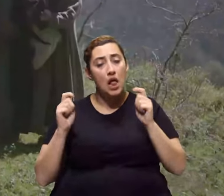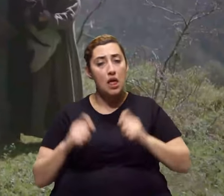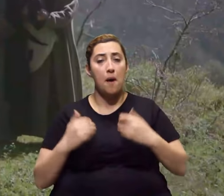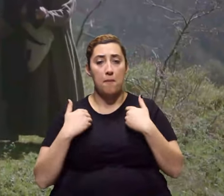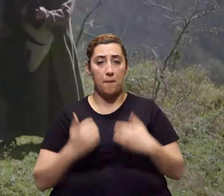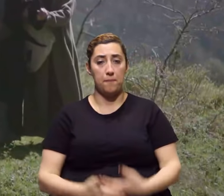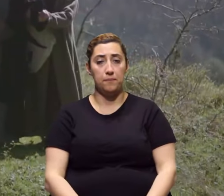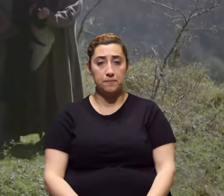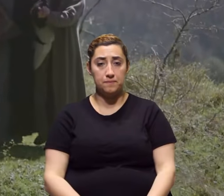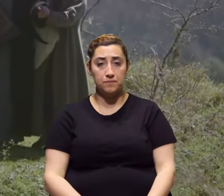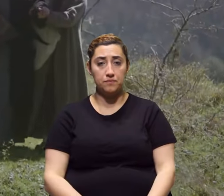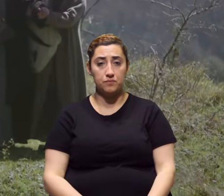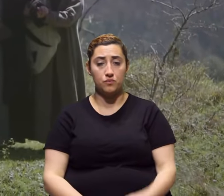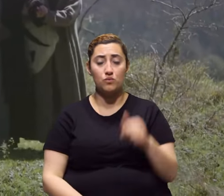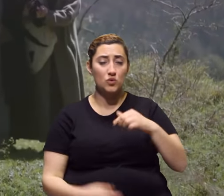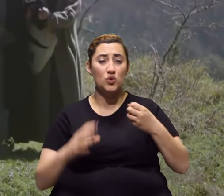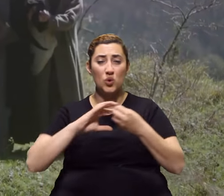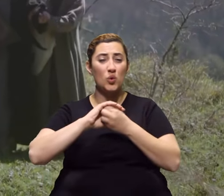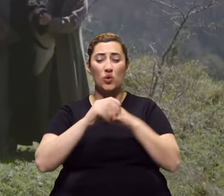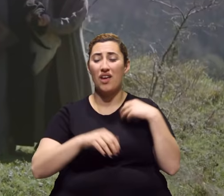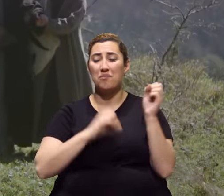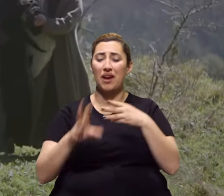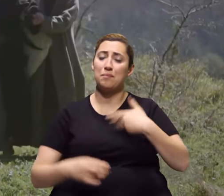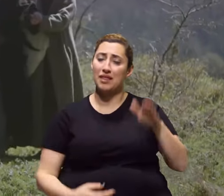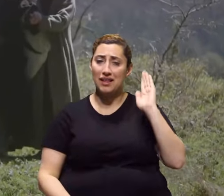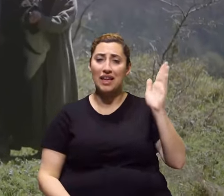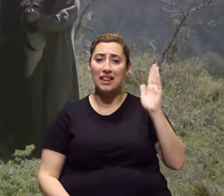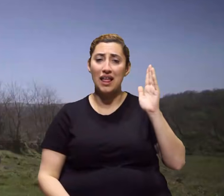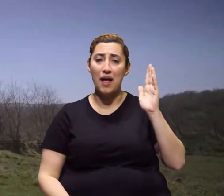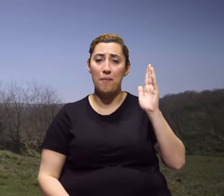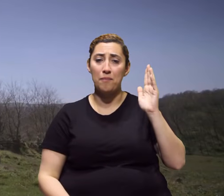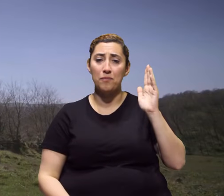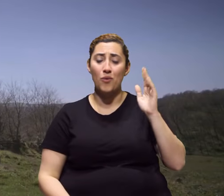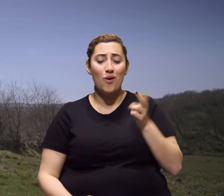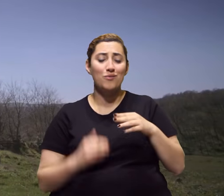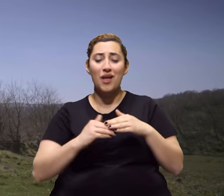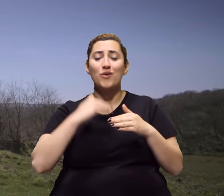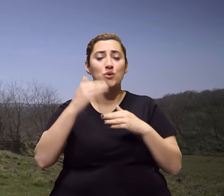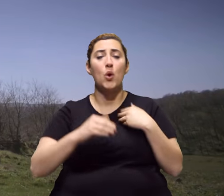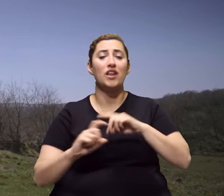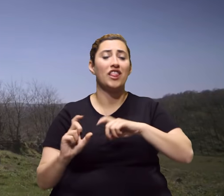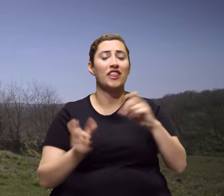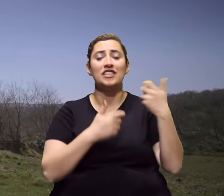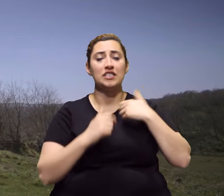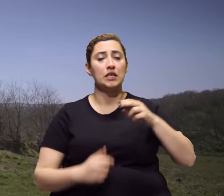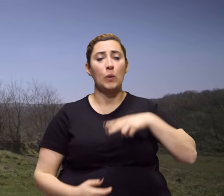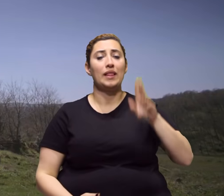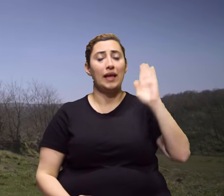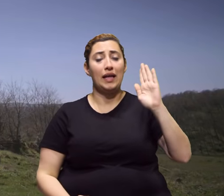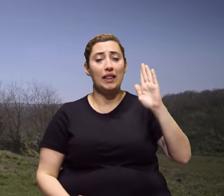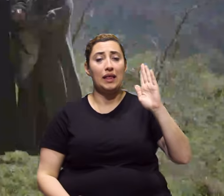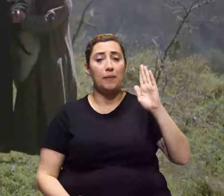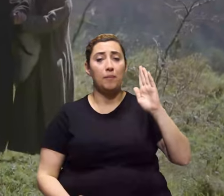Geçmiş, yola devam ediyorlar. Koyan bu dünyayı gidem, cün ahirete sefer idem.